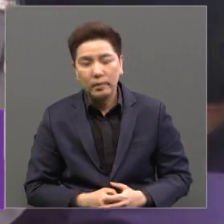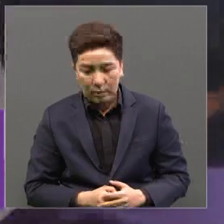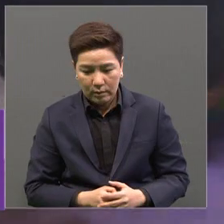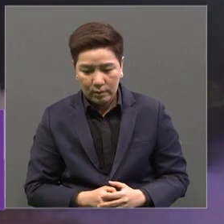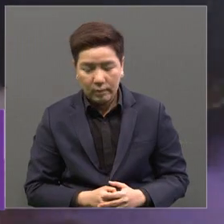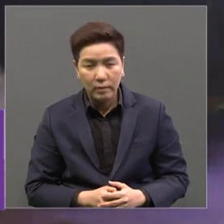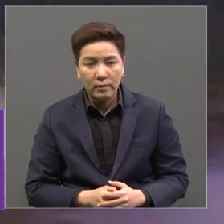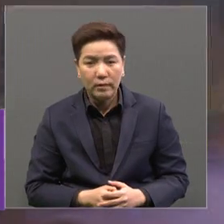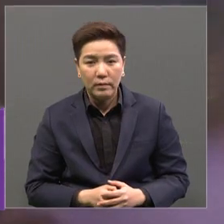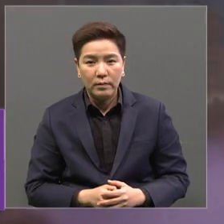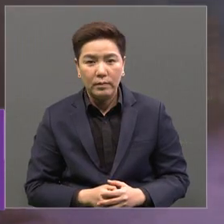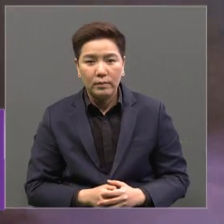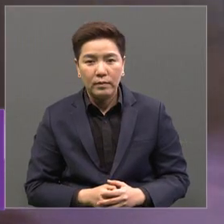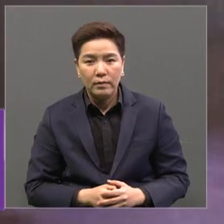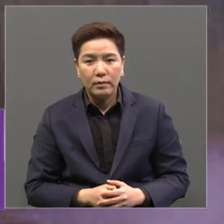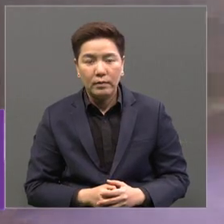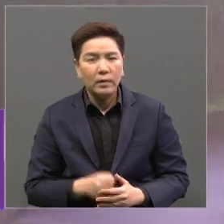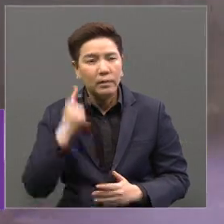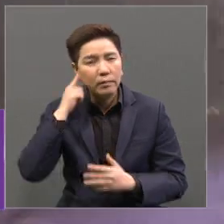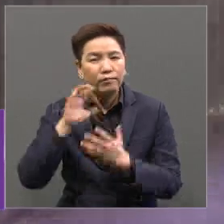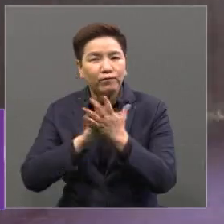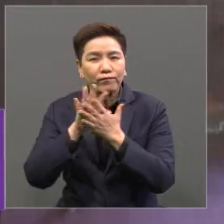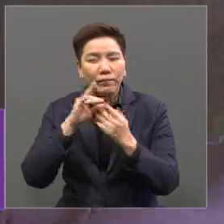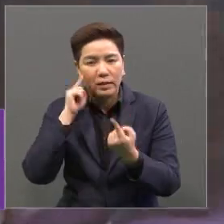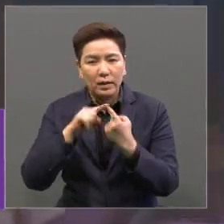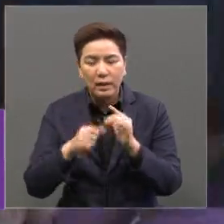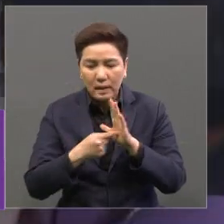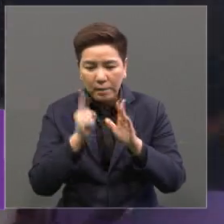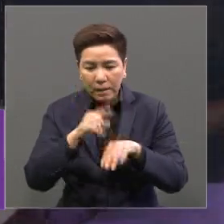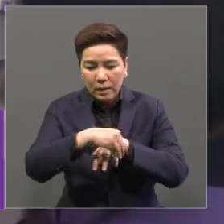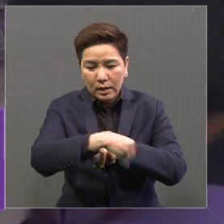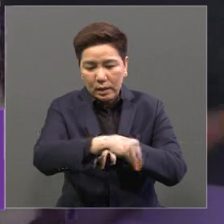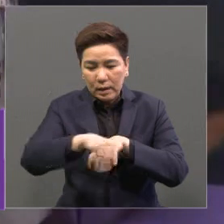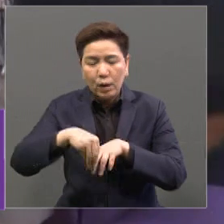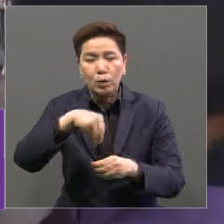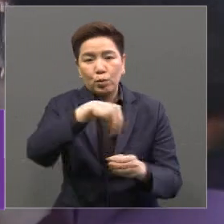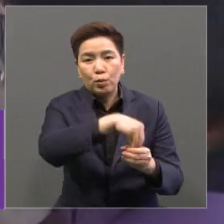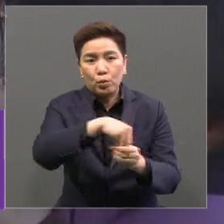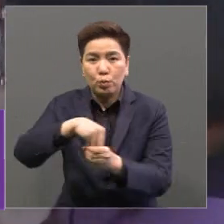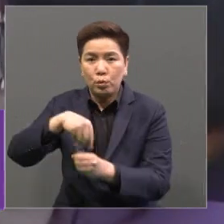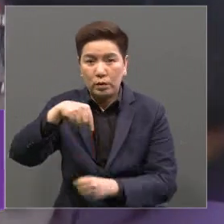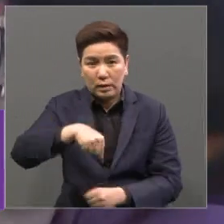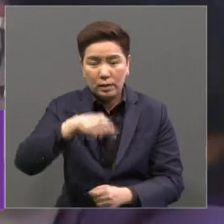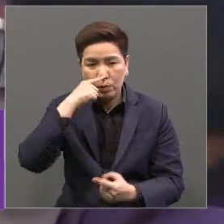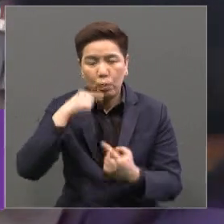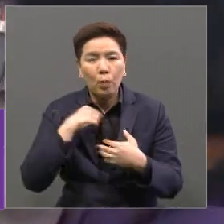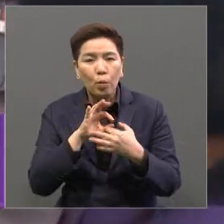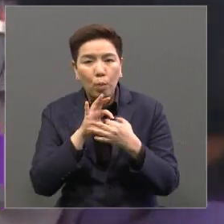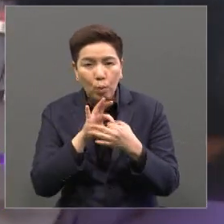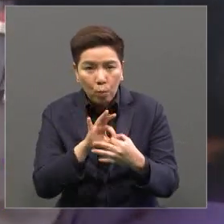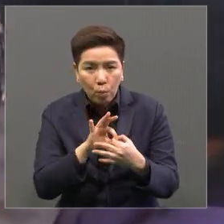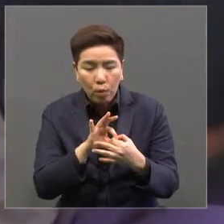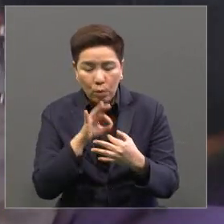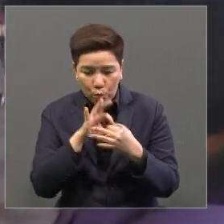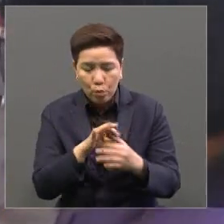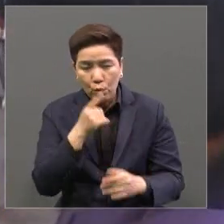ในวันนี้เนี่ยเราจะมีแก๊งย่อยแก๊งหลีกเยอะแสดงให้เห็นเลยครับว่าเป็นเครือข่ายรายย่อยที่กระจายอยู่ในพื้นที่นั่นก็เป็นความกังวลที่เรากังวล